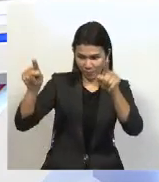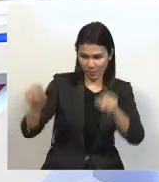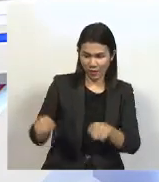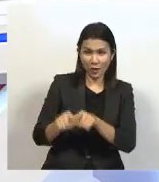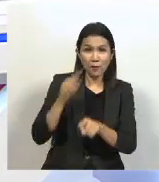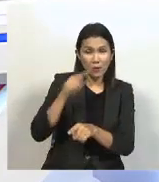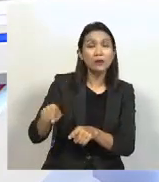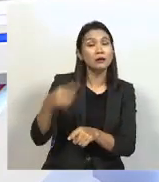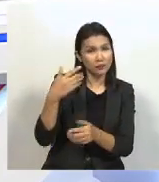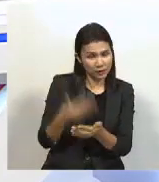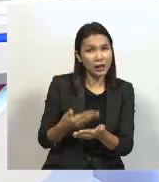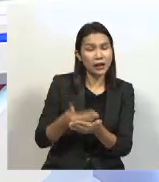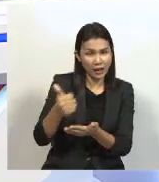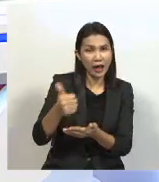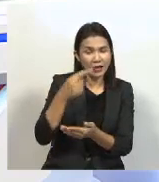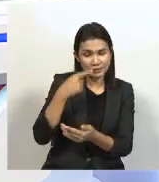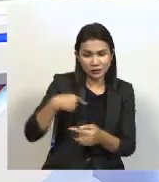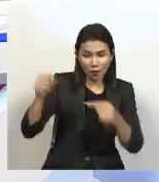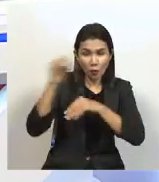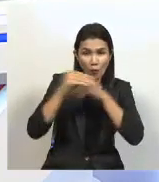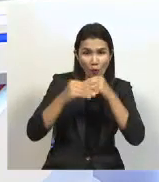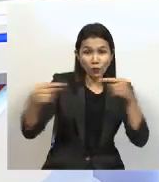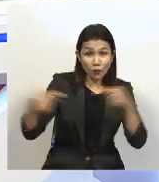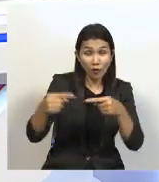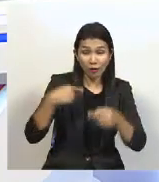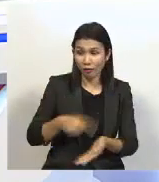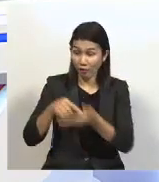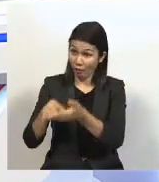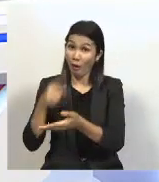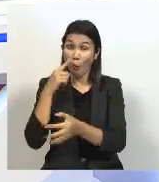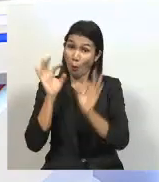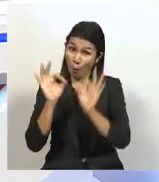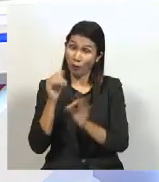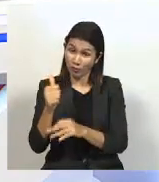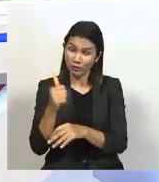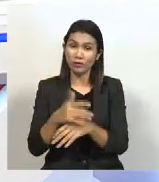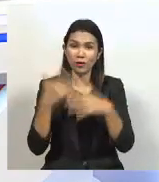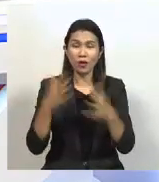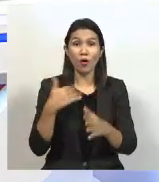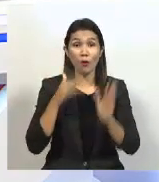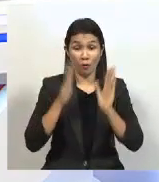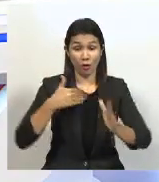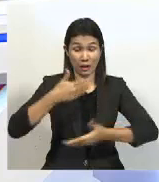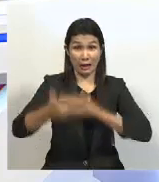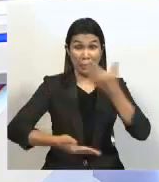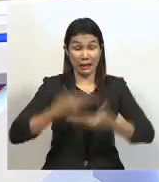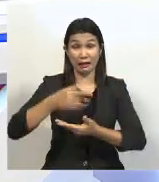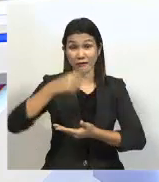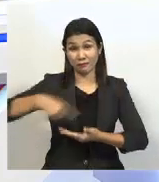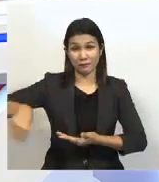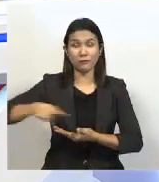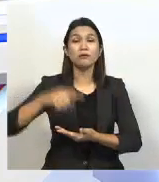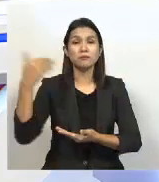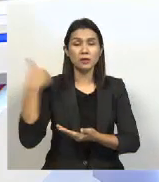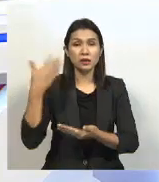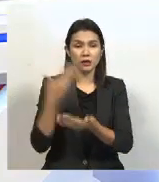กอร์ที่มาแจ้งว่าสามารถใช้ชิมช็อปใช้ได้พอลองใช้แล้วก็คล่องสะดวกและปรากฏว่าคนที่ขายสินค้าเหล่านี้เนี่ยก็